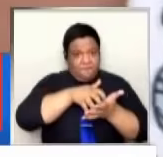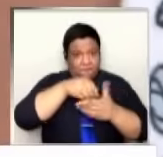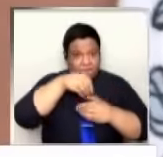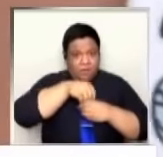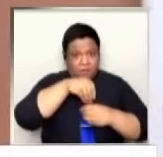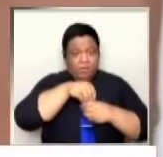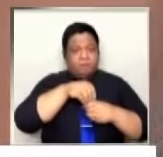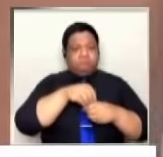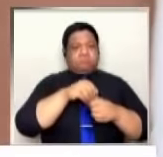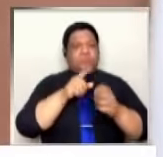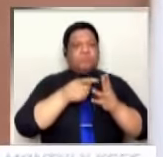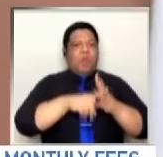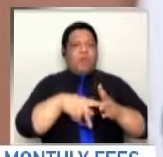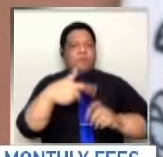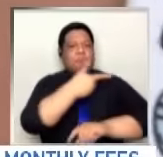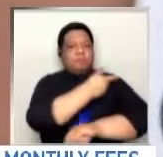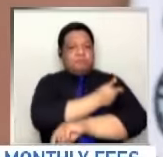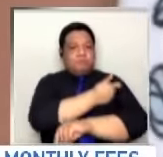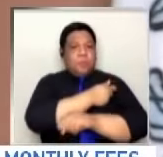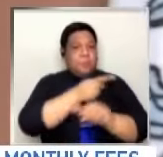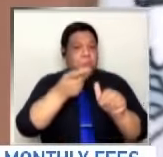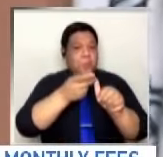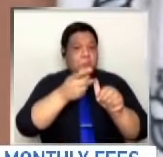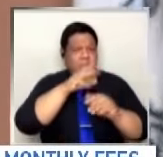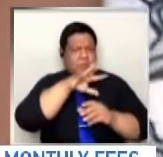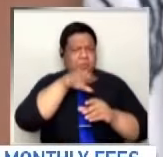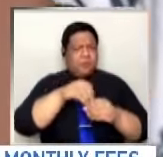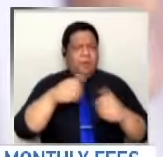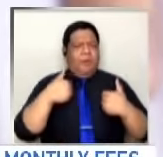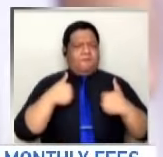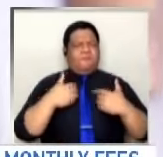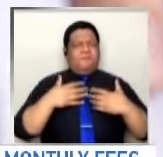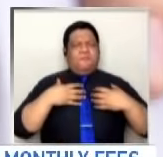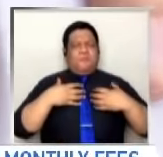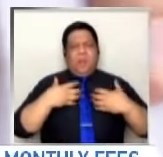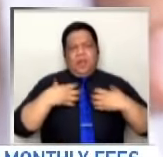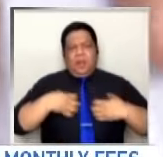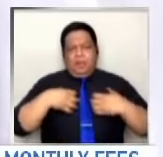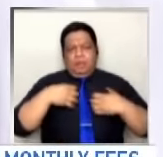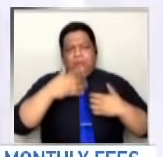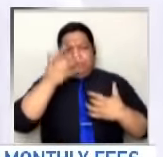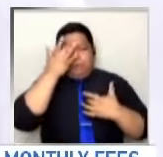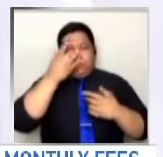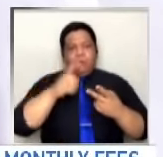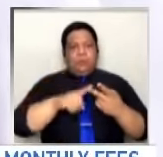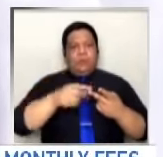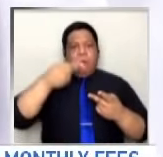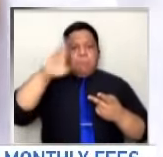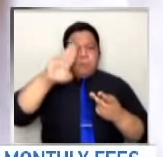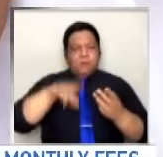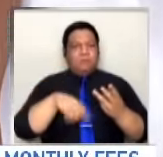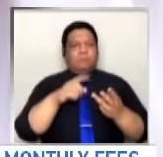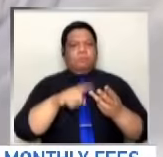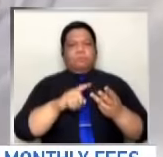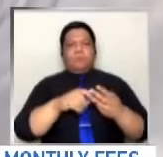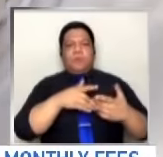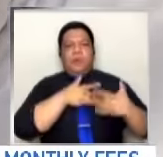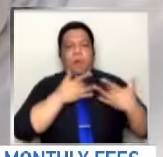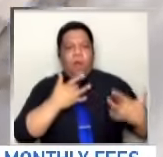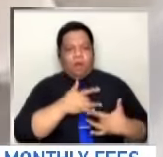na mabakunahan, ang may chronic respiratory diseases, hypertension, cardiovascular at chronic kidney